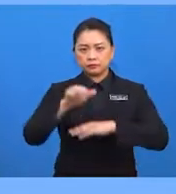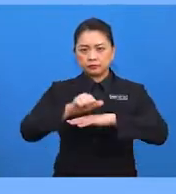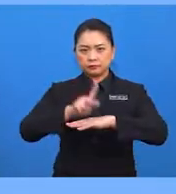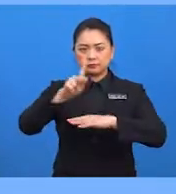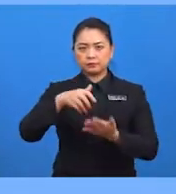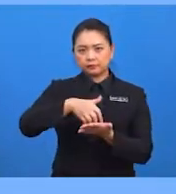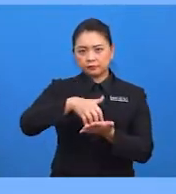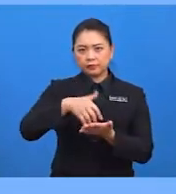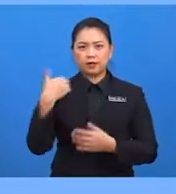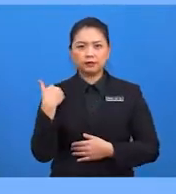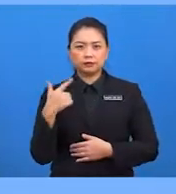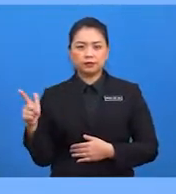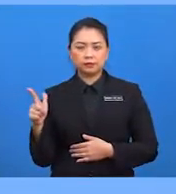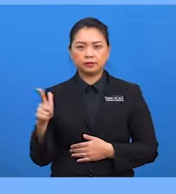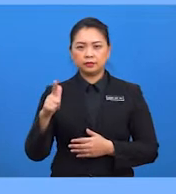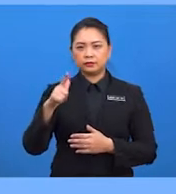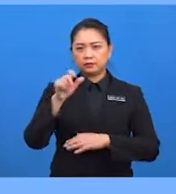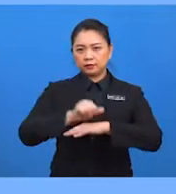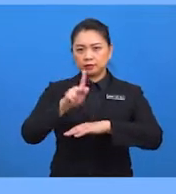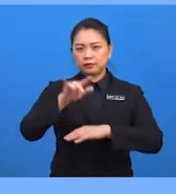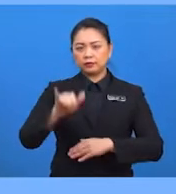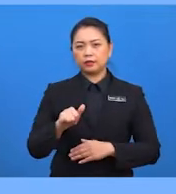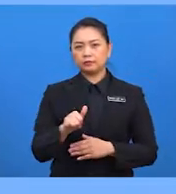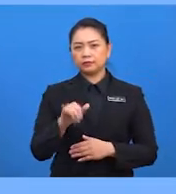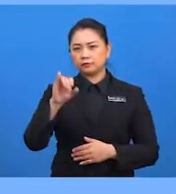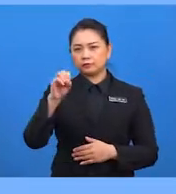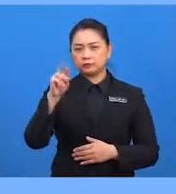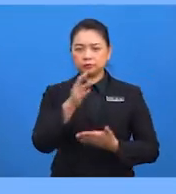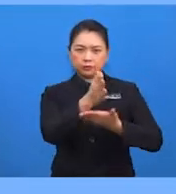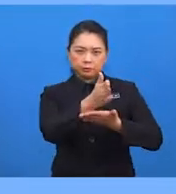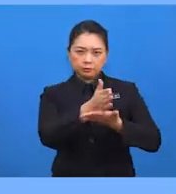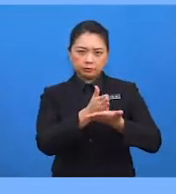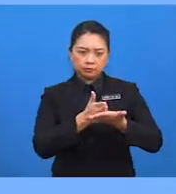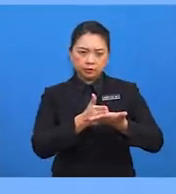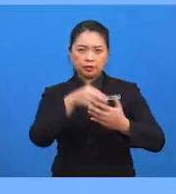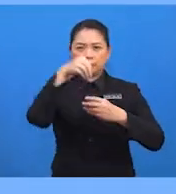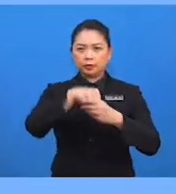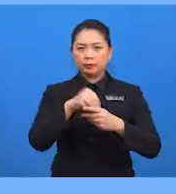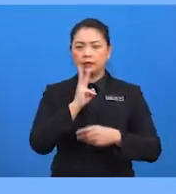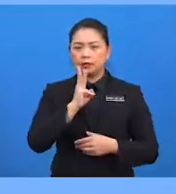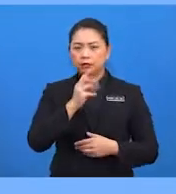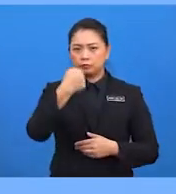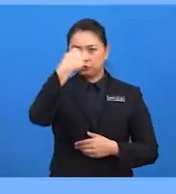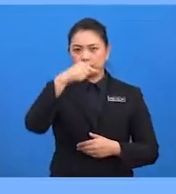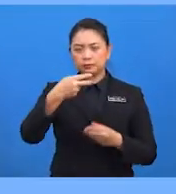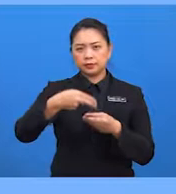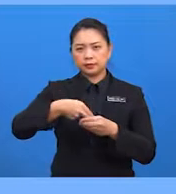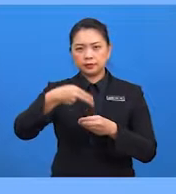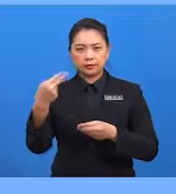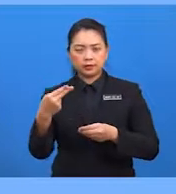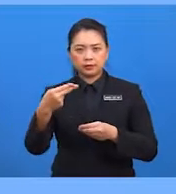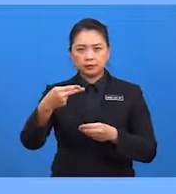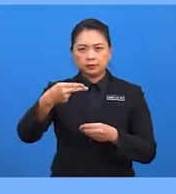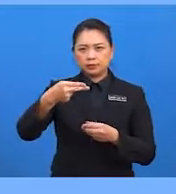Alkali lemah ialah alkali yang mengayon separa di dalam air